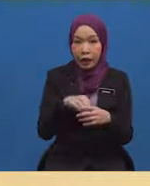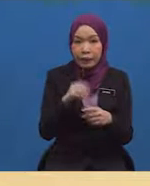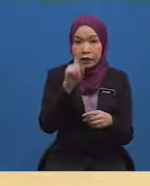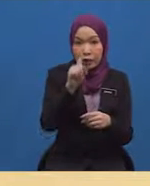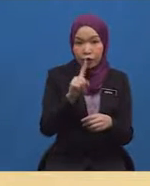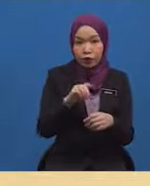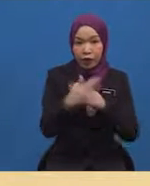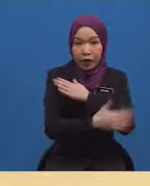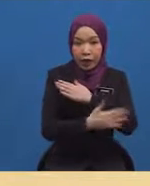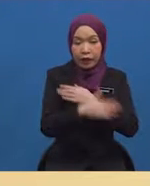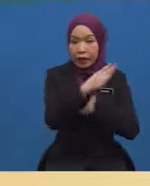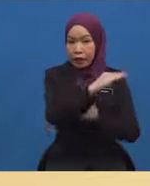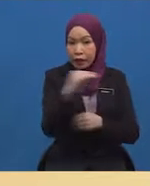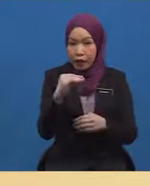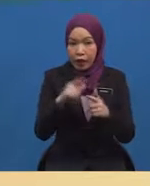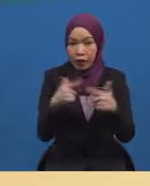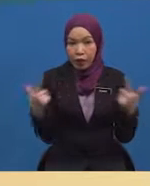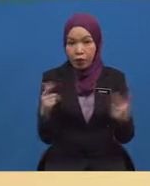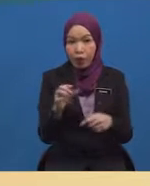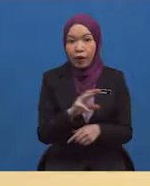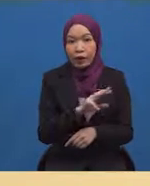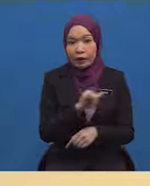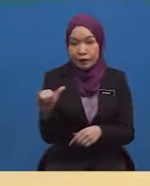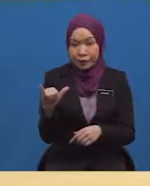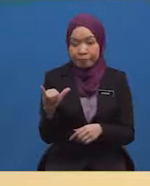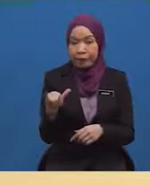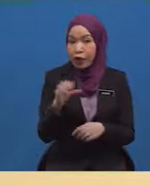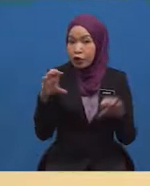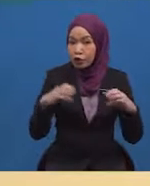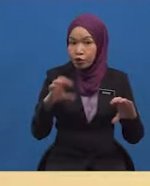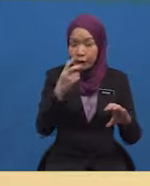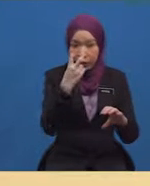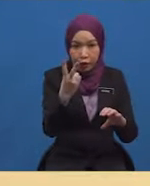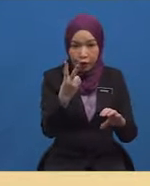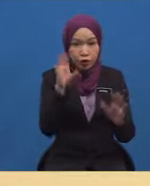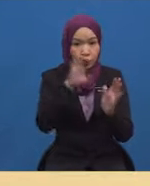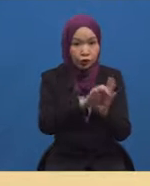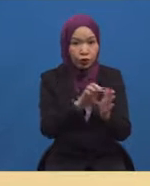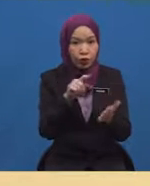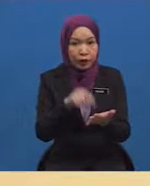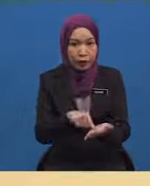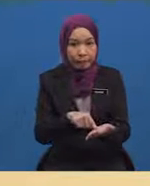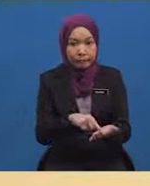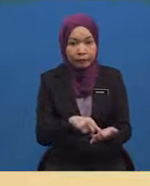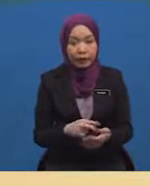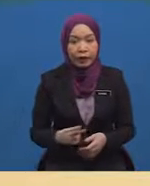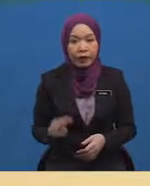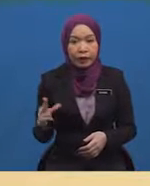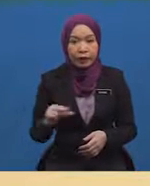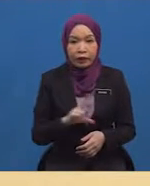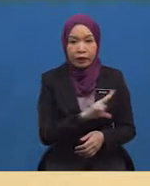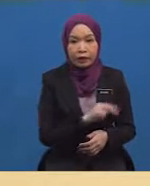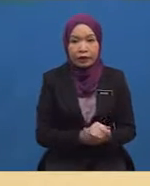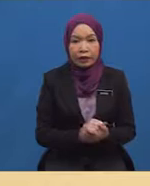tersebut. Cuba perhatikan contoh yang diberikan untuk negara Indonesia. Jumlah